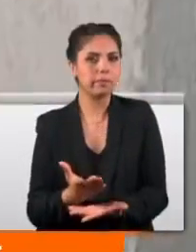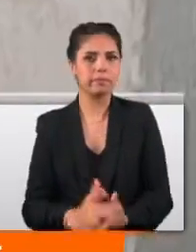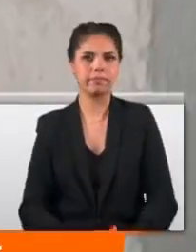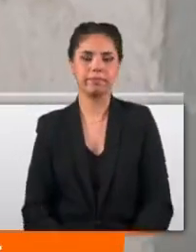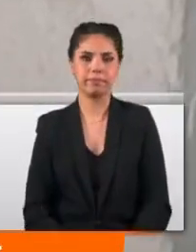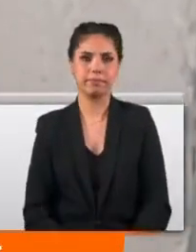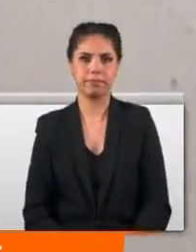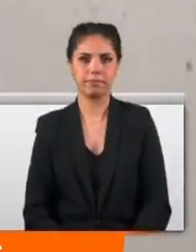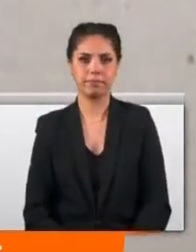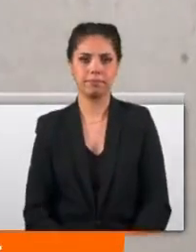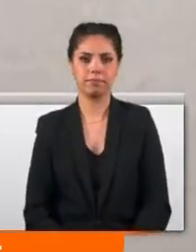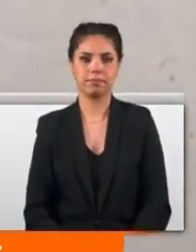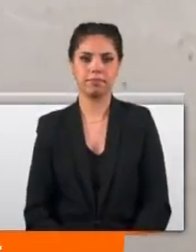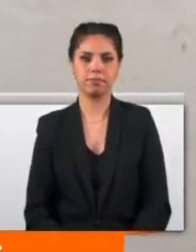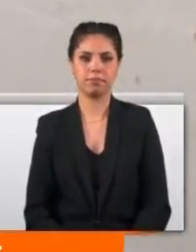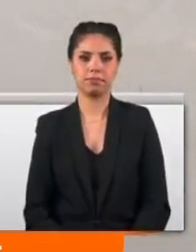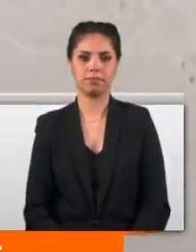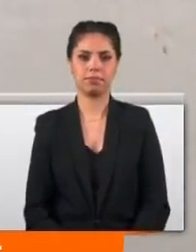söylüyor.